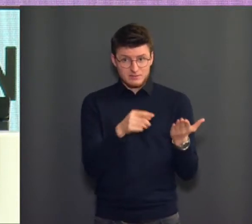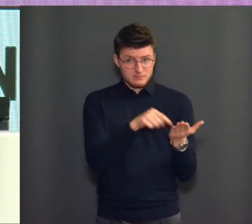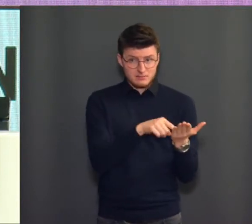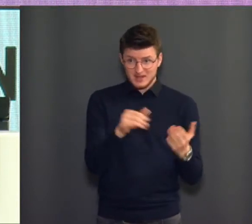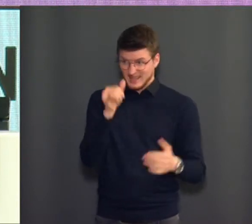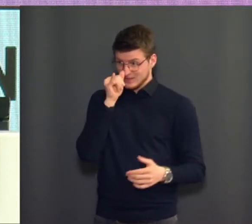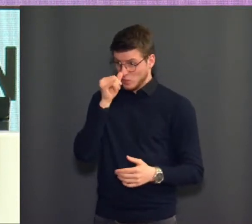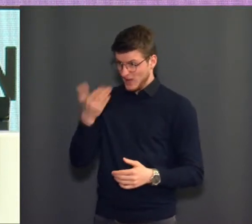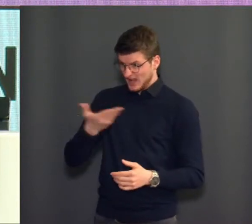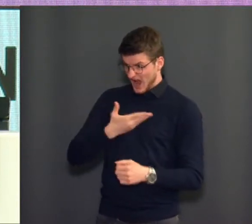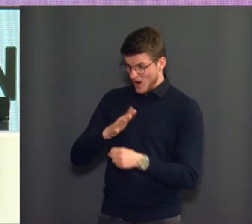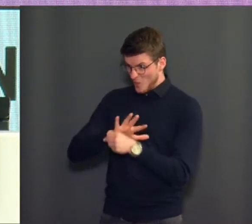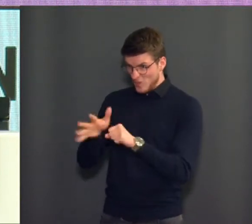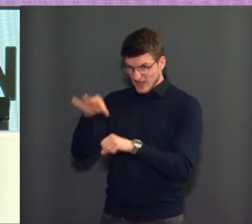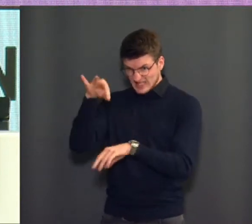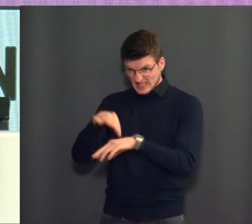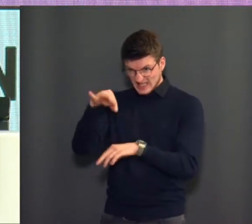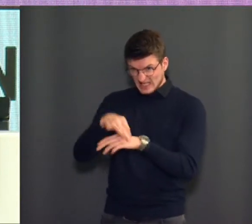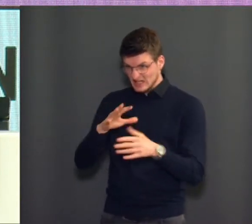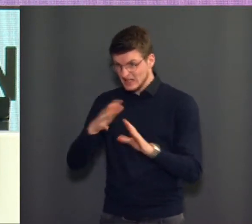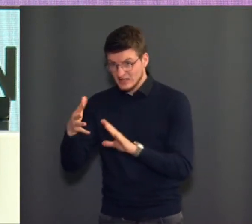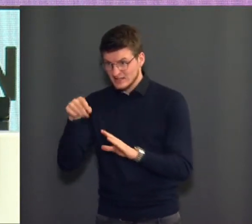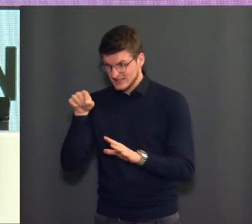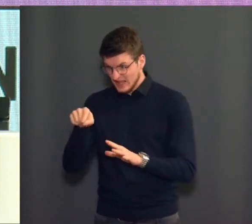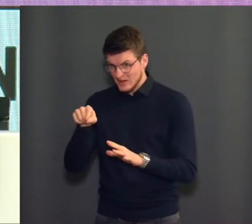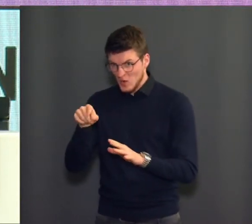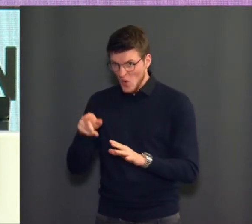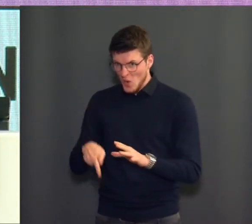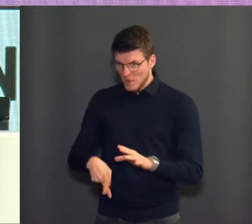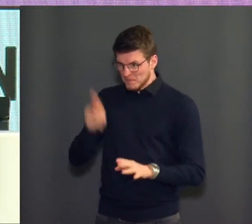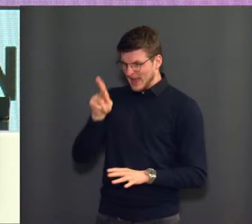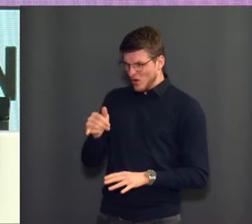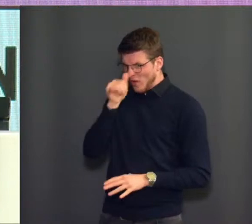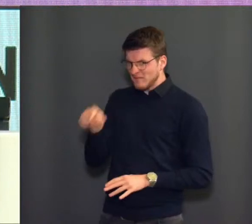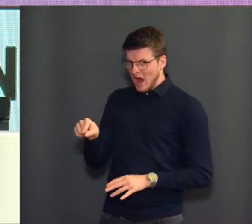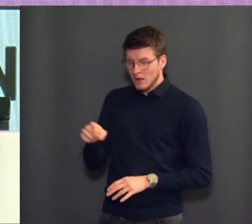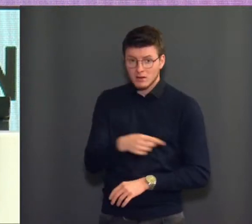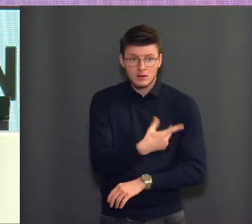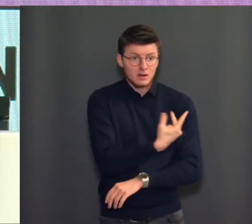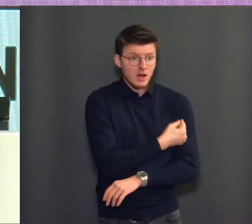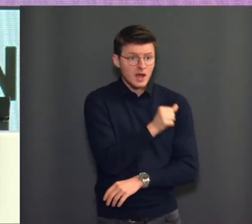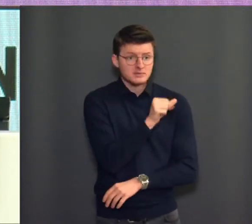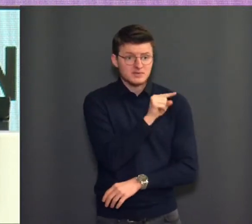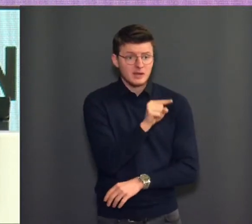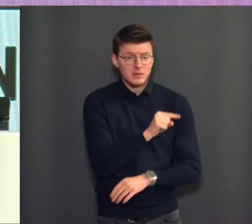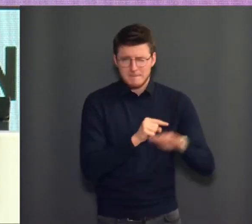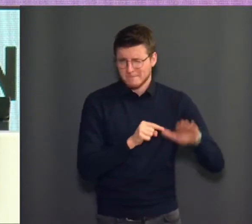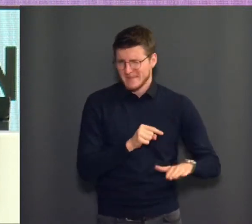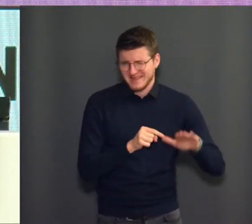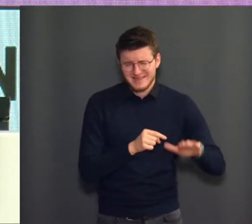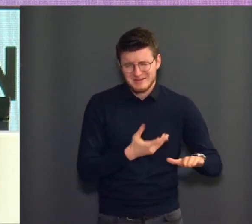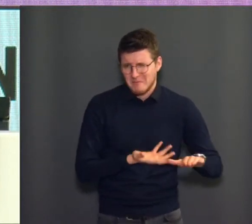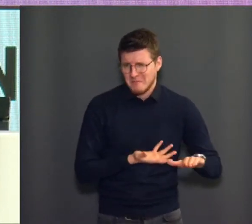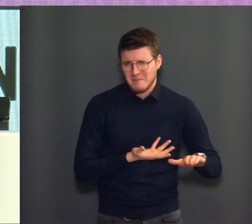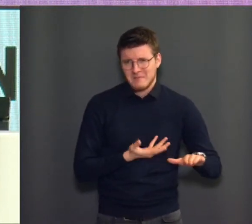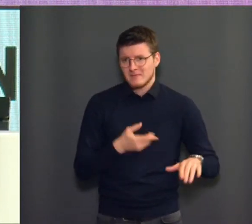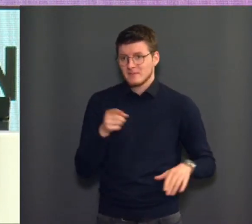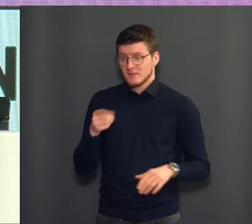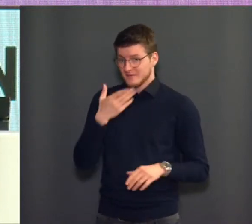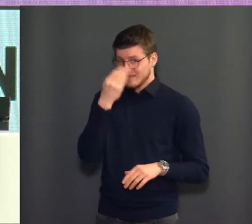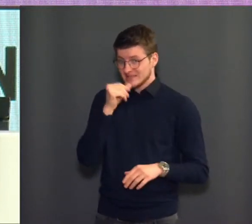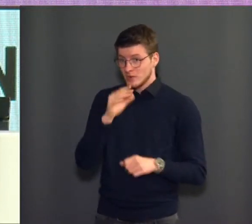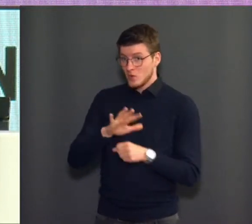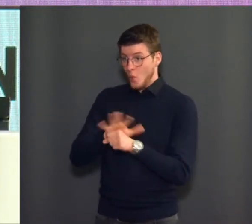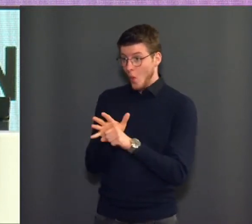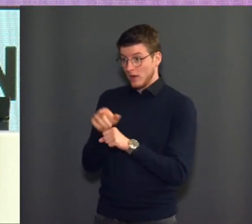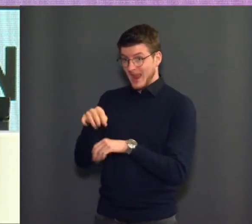virus vormt een clear and present danger. We mogen niet vergeten dat een van de belangrijkste complicaties van COVID